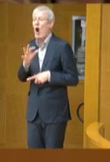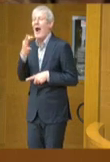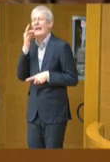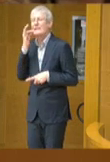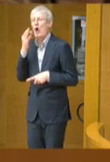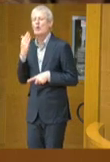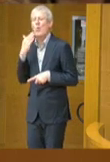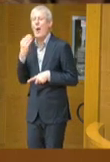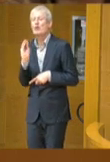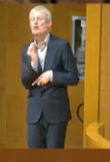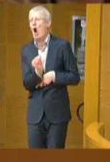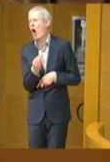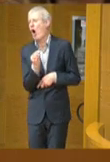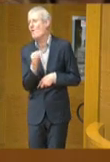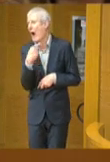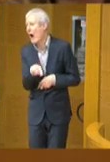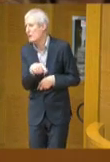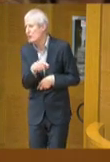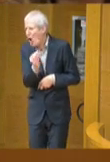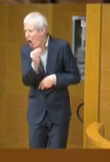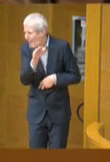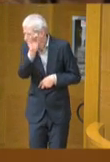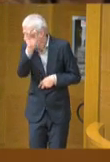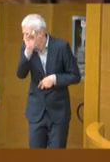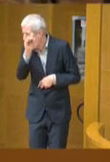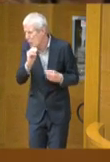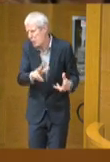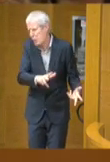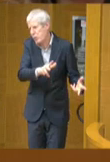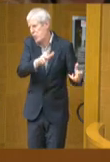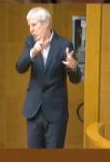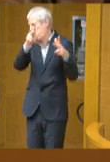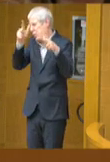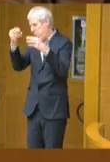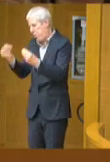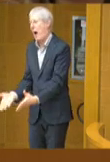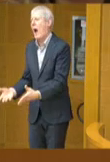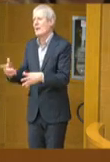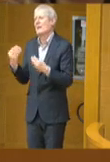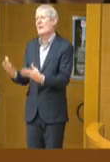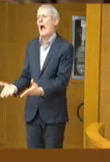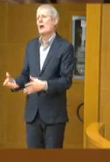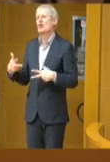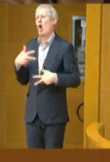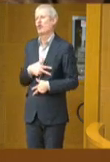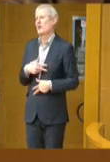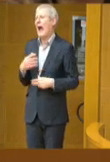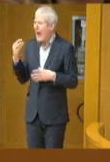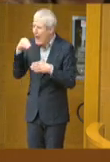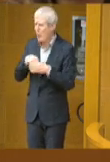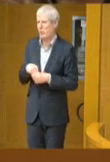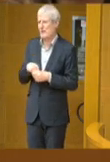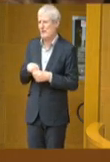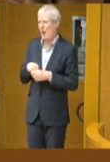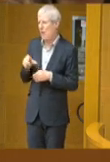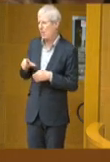ragazzi saranno coloro che porteranno il vero cambiamento a una società veramente inclusiva, che non lascia indietro nessuno,